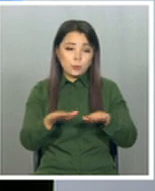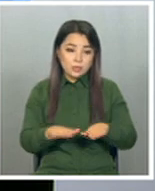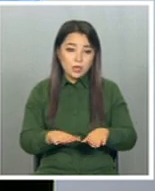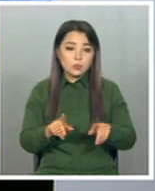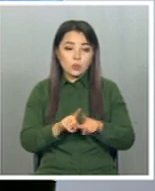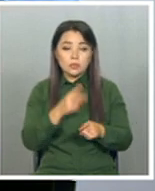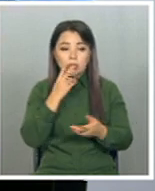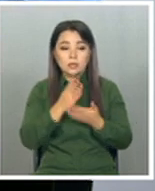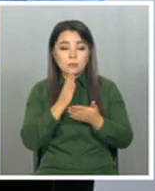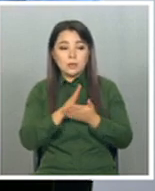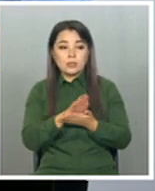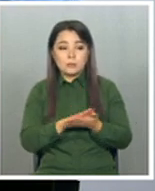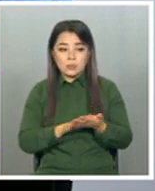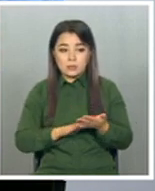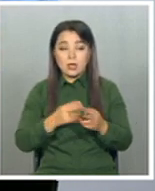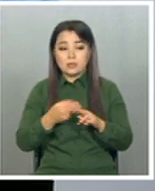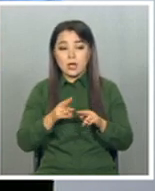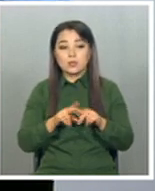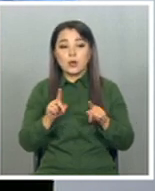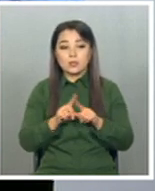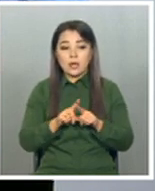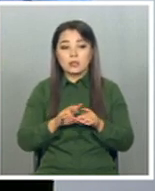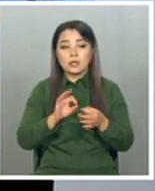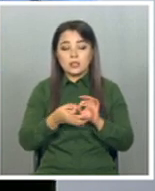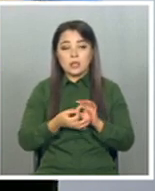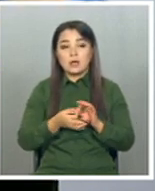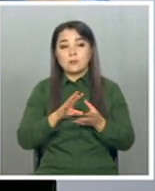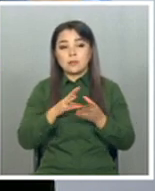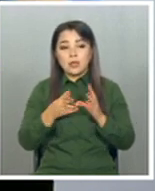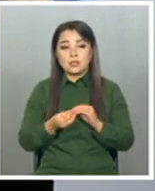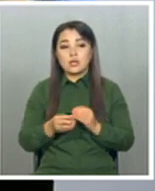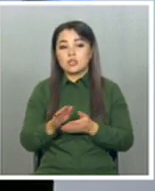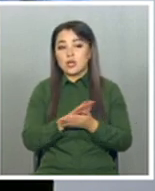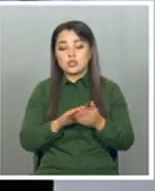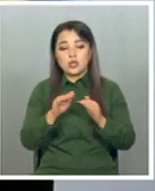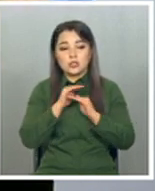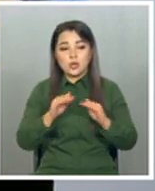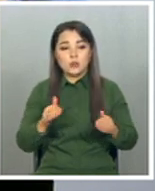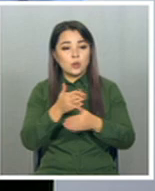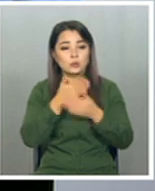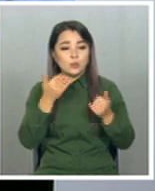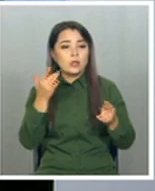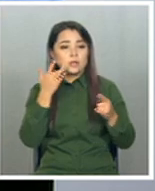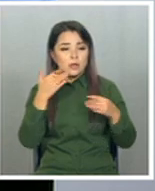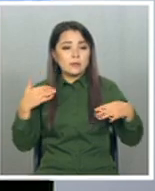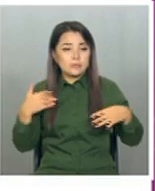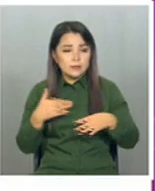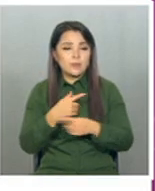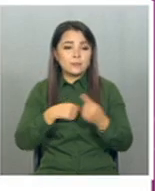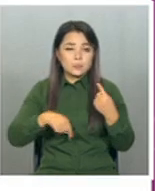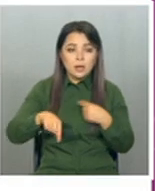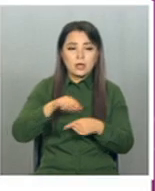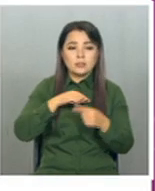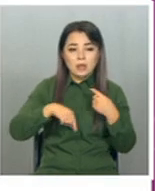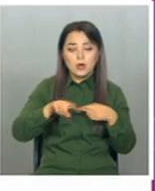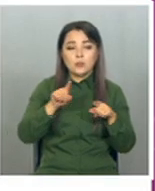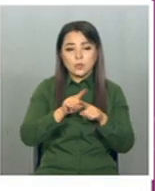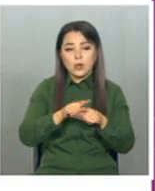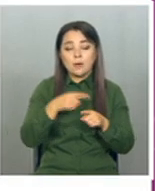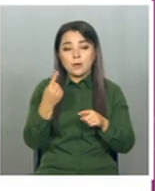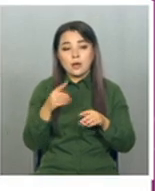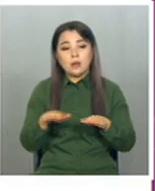екен. Бұндай кезде жер қыртысы еш қашан жалпы тыныш жатқан емес, жатпайды да. Оның бір аумағы